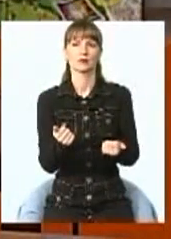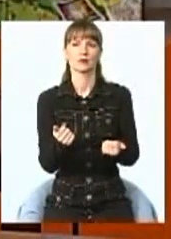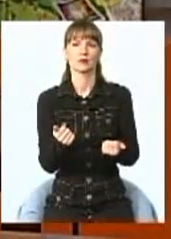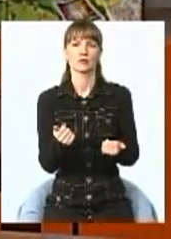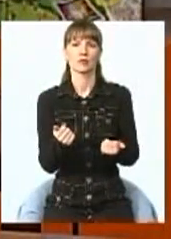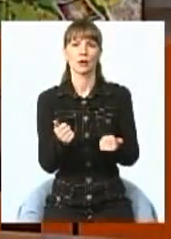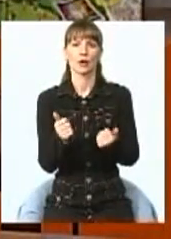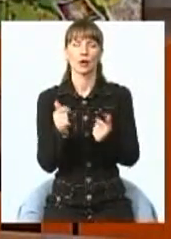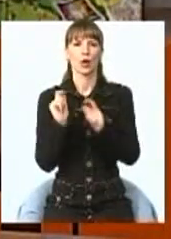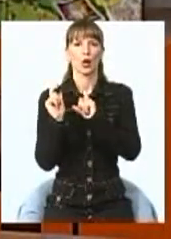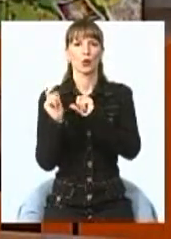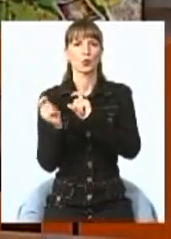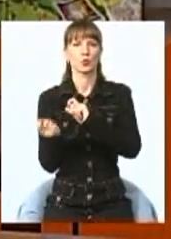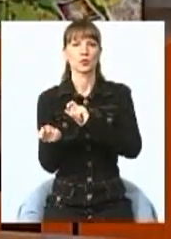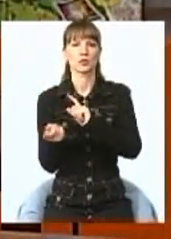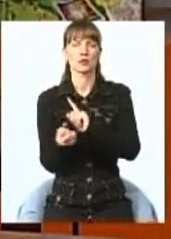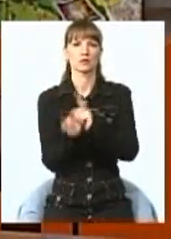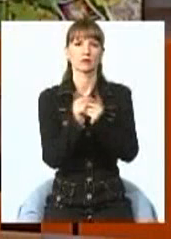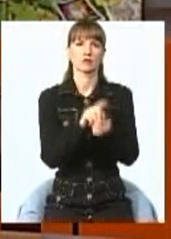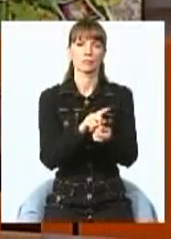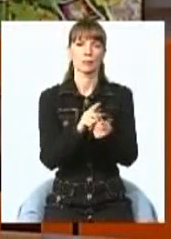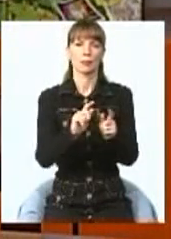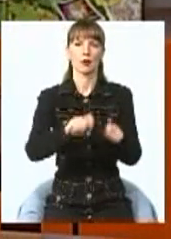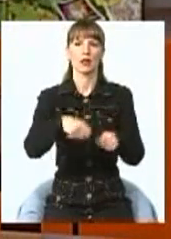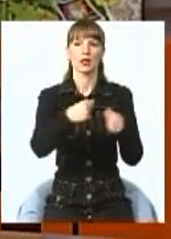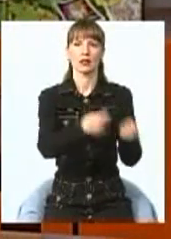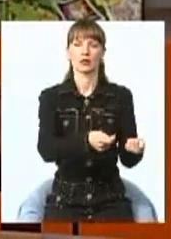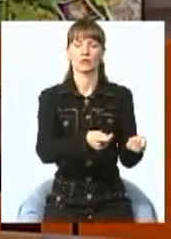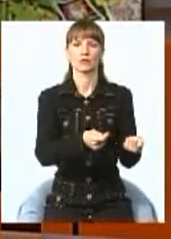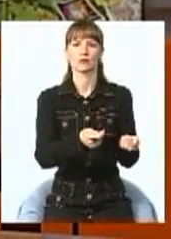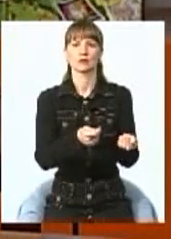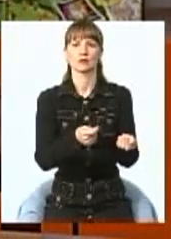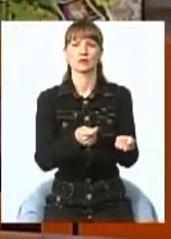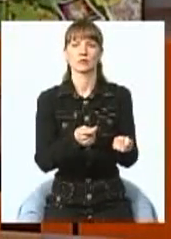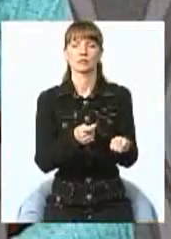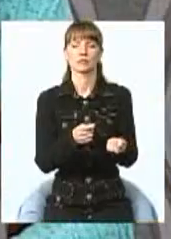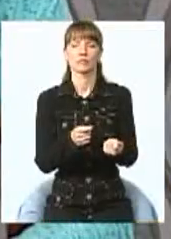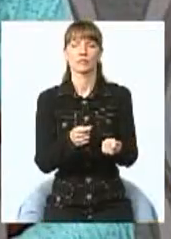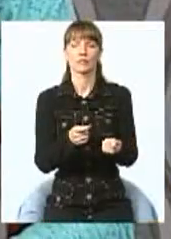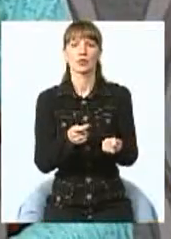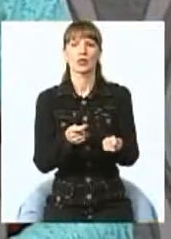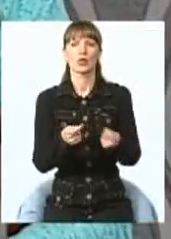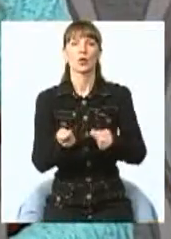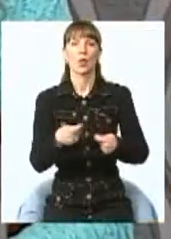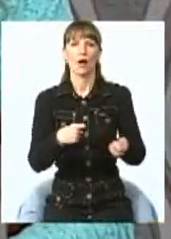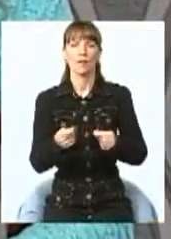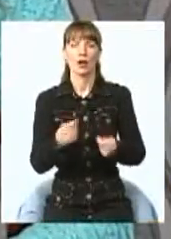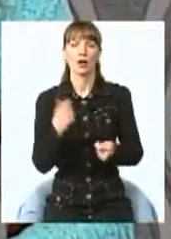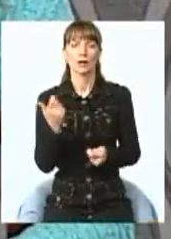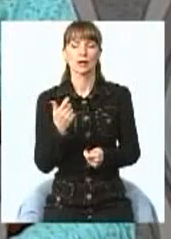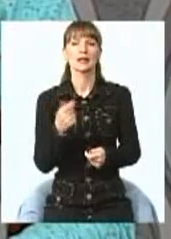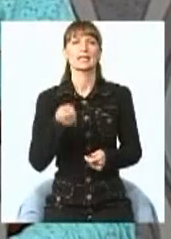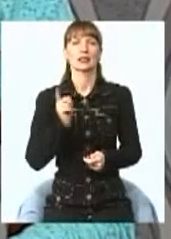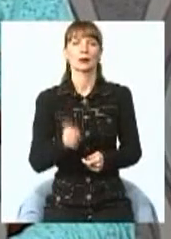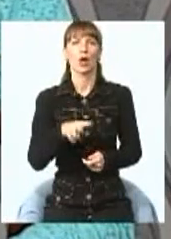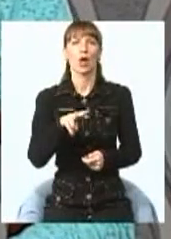перегрузкою товару та доставленням товару. Товару власникам. Так, насправді логісти,